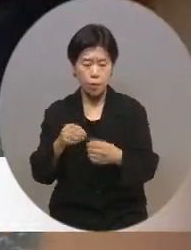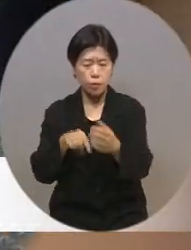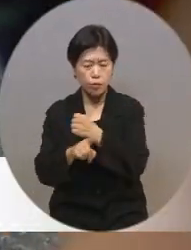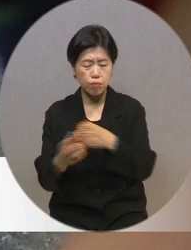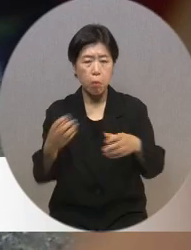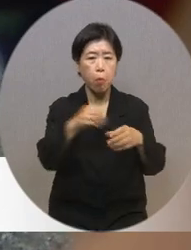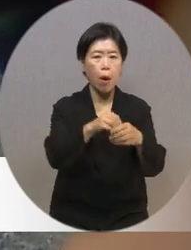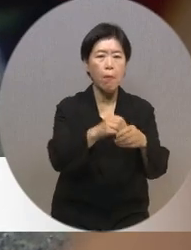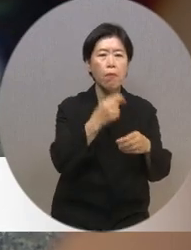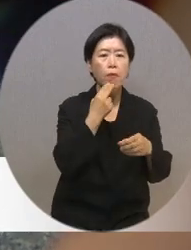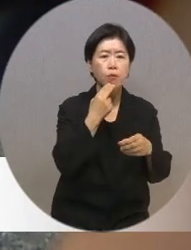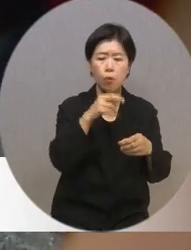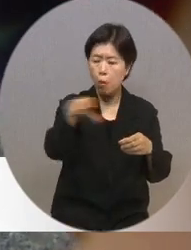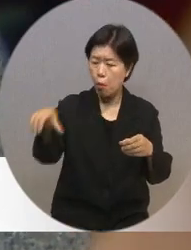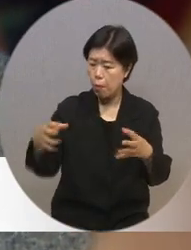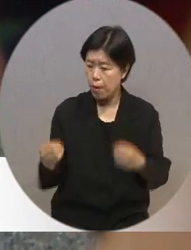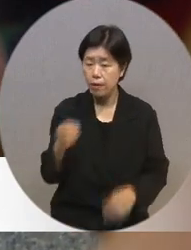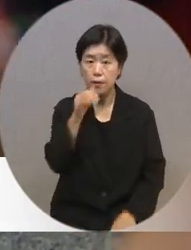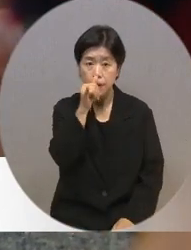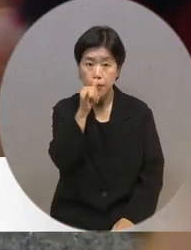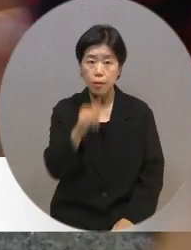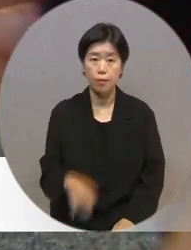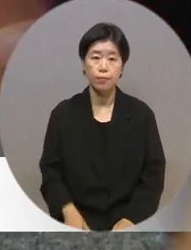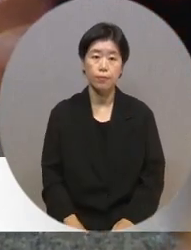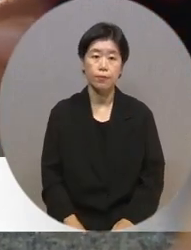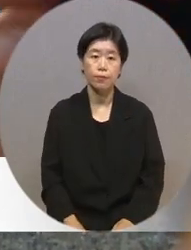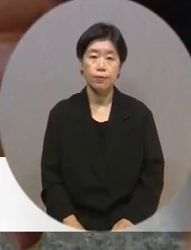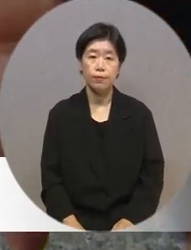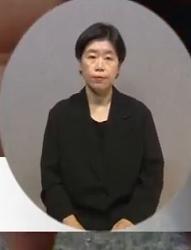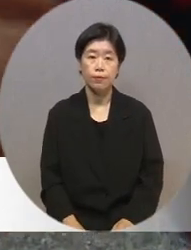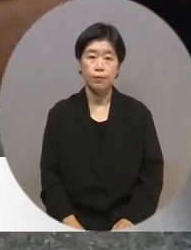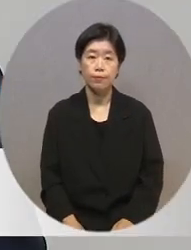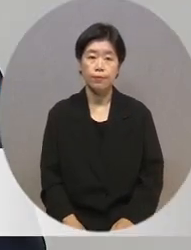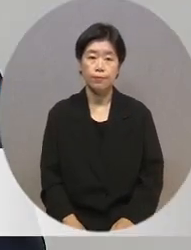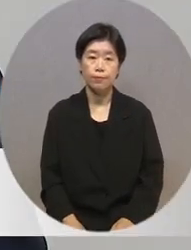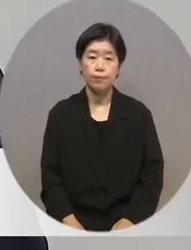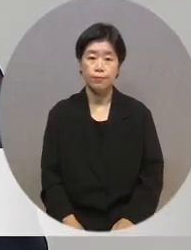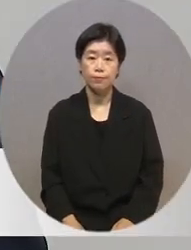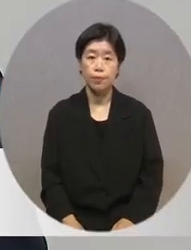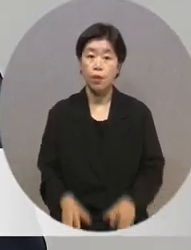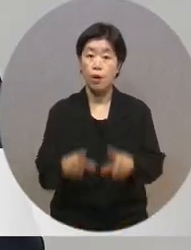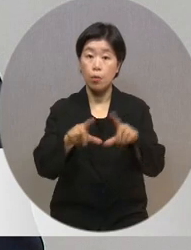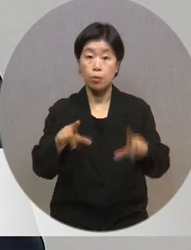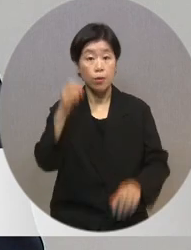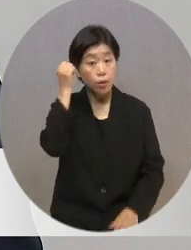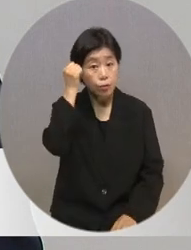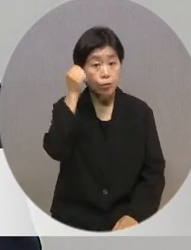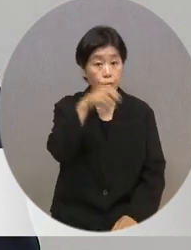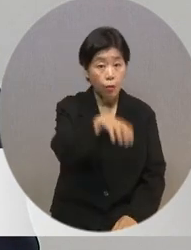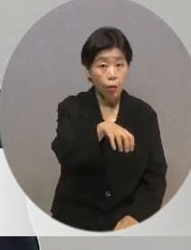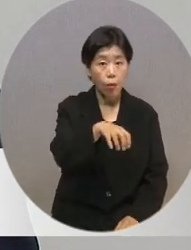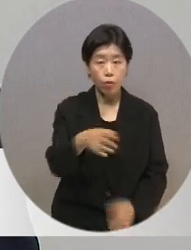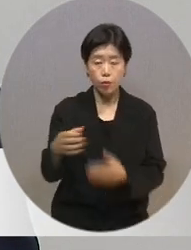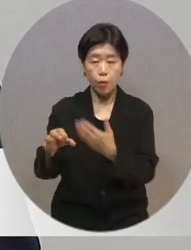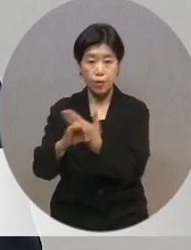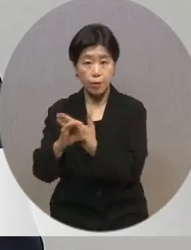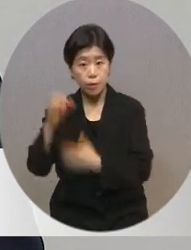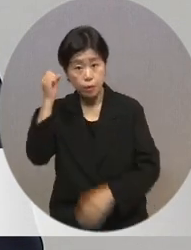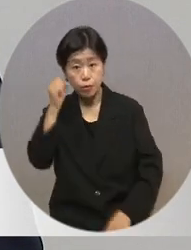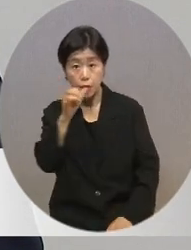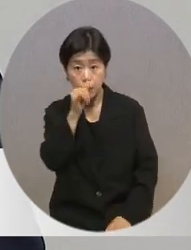있는 대상시설에서 면제되는 사각지대가 존재합니다. 일반 기숙사와 임대형 기숙사가